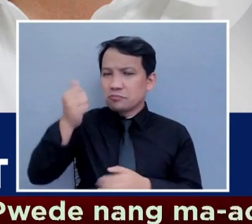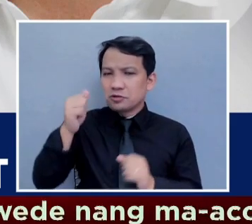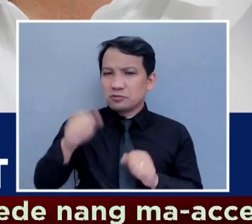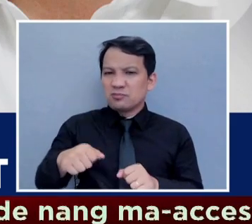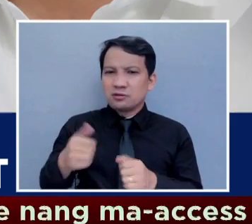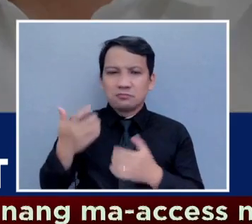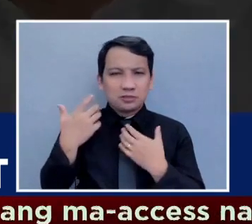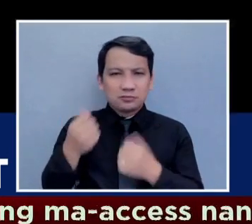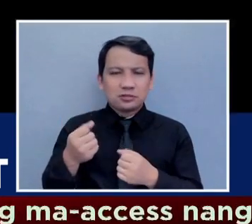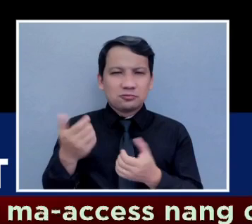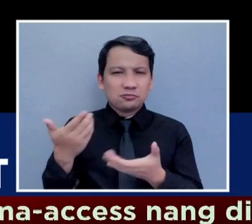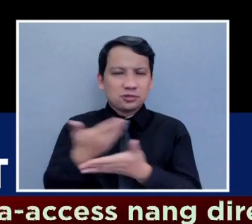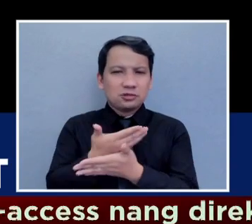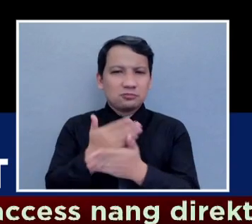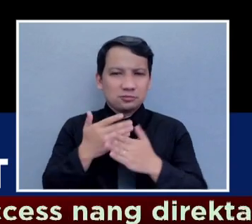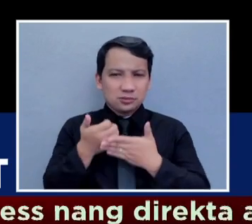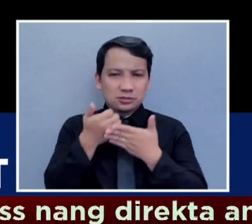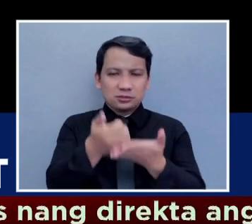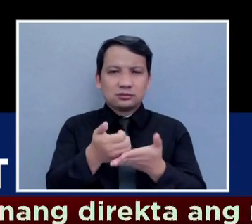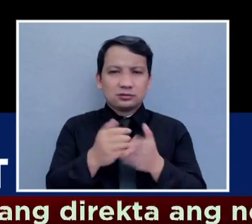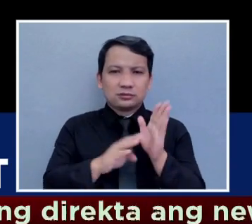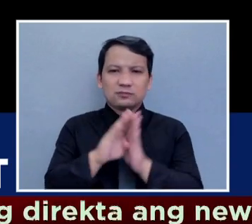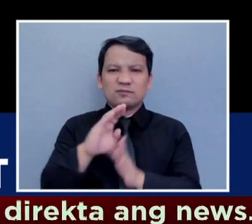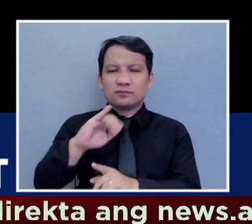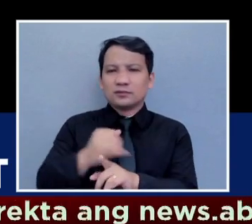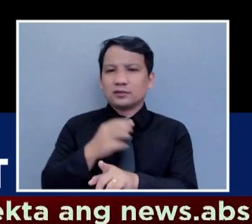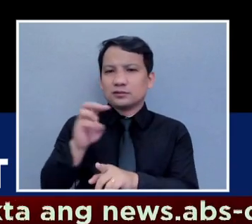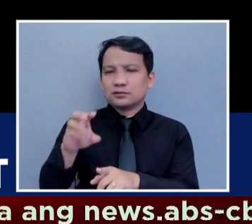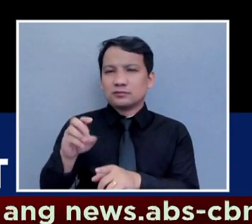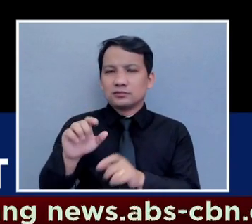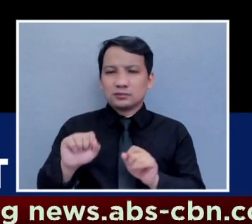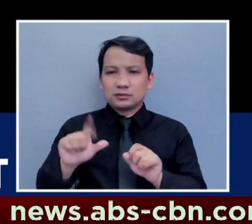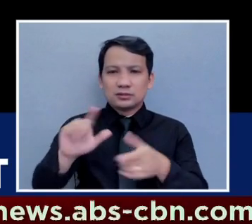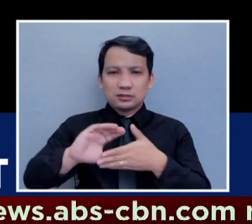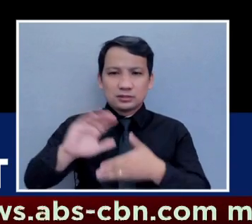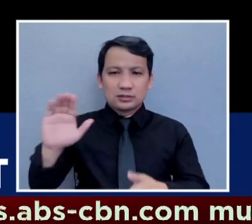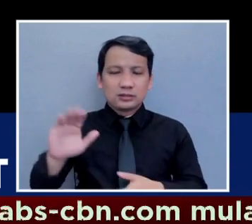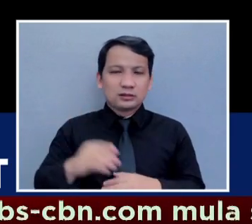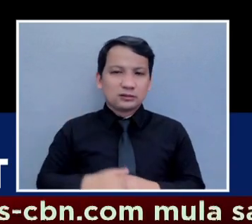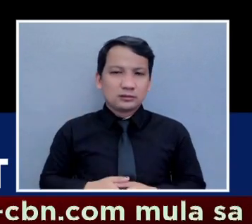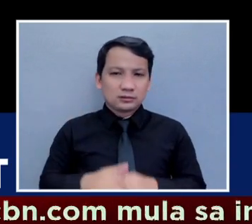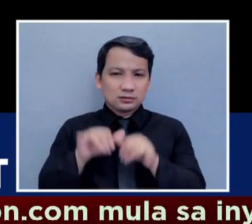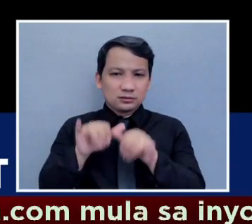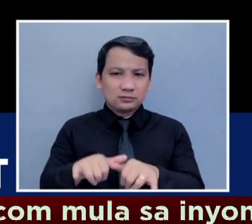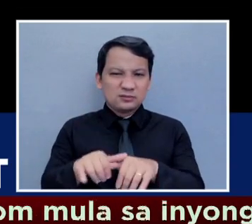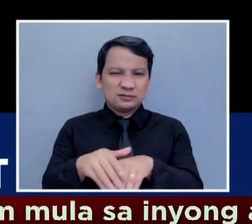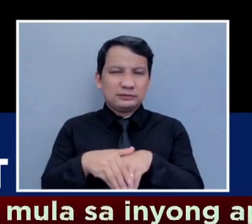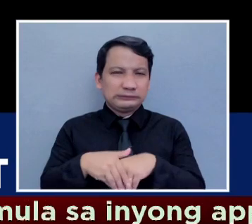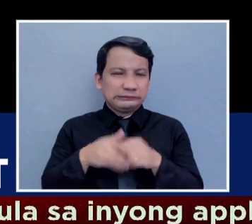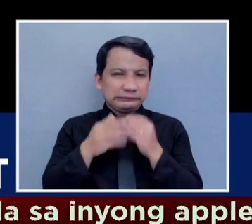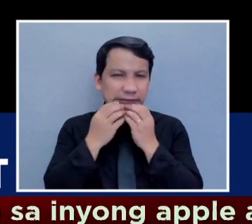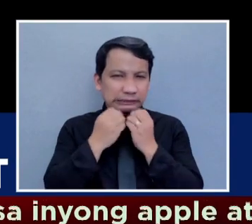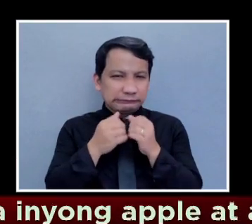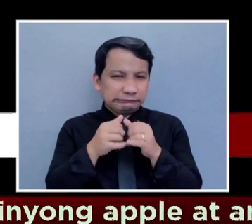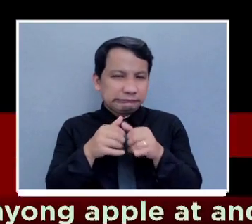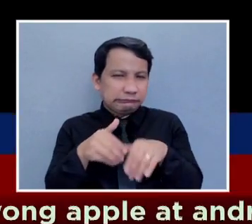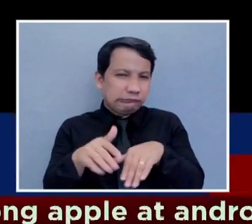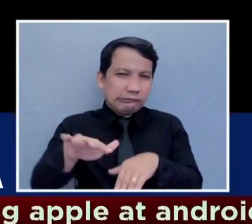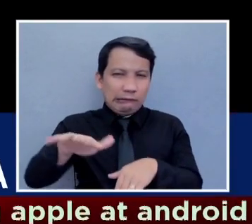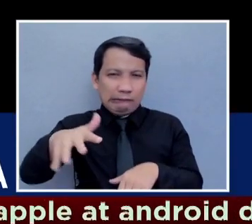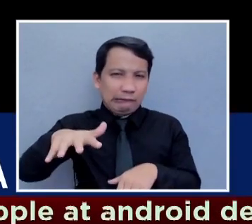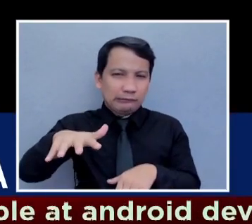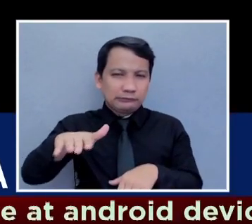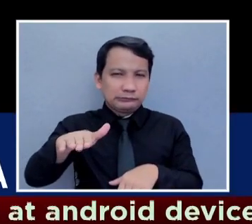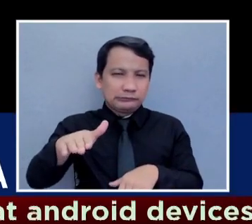nitong batas. Sa kanyang June 16 Facebook Live post naman, nanatiling matipid si dating House Speaker Alan Peter Cayetano